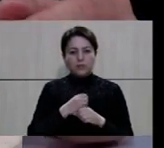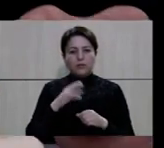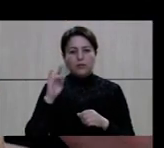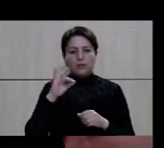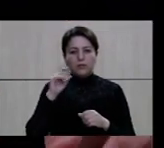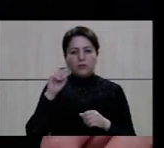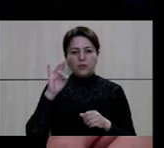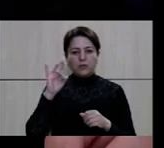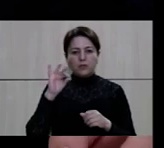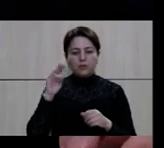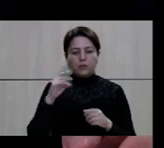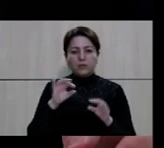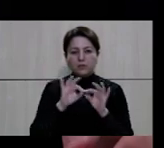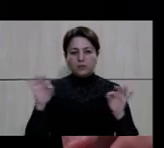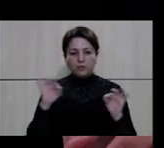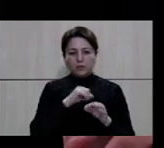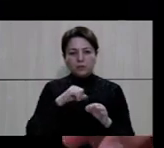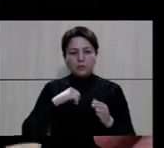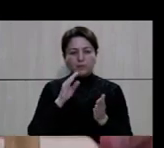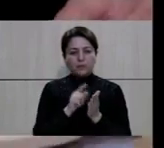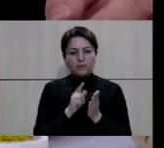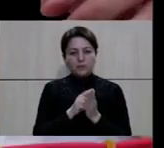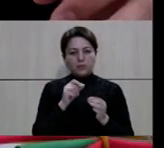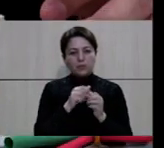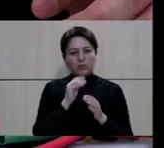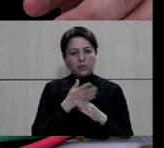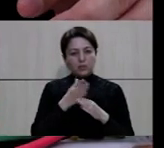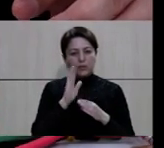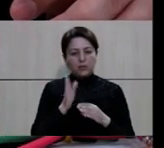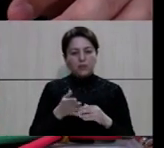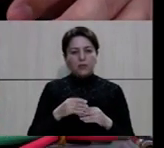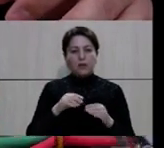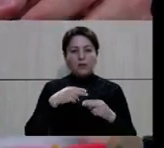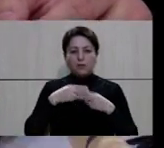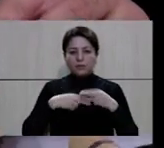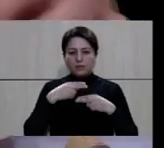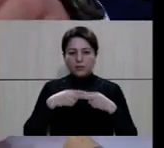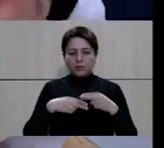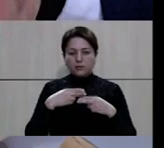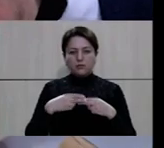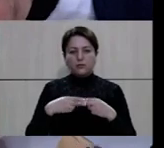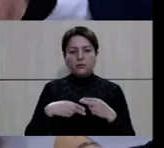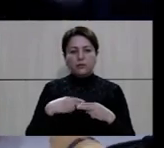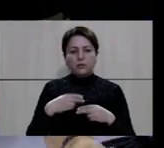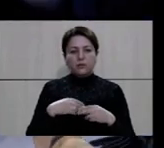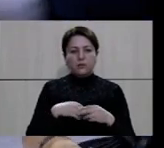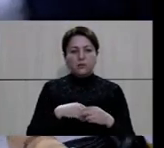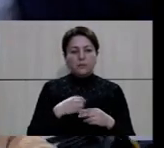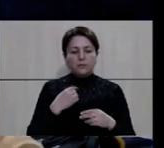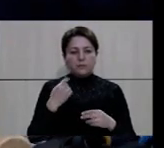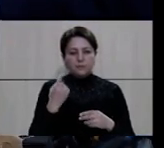simi o'z vazifasi bilan alohida ajralib turadi. Izolyatsiya qog'ozi, buramamiq